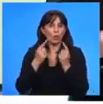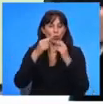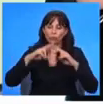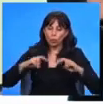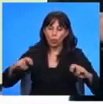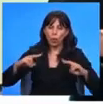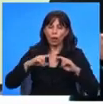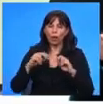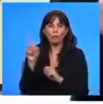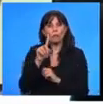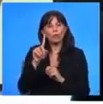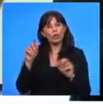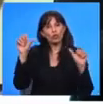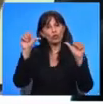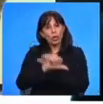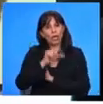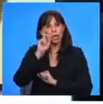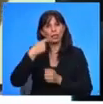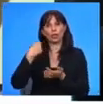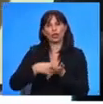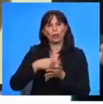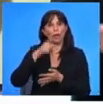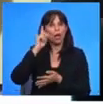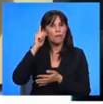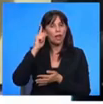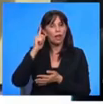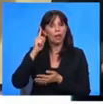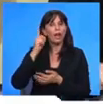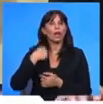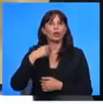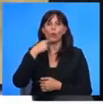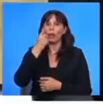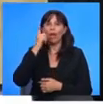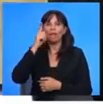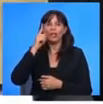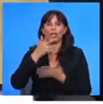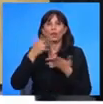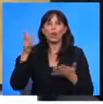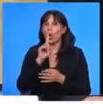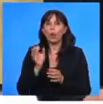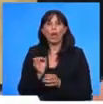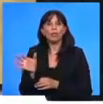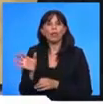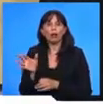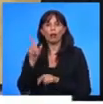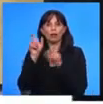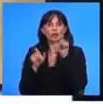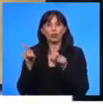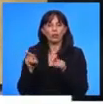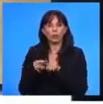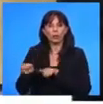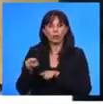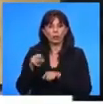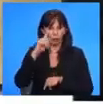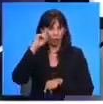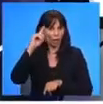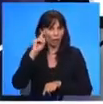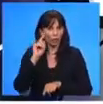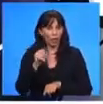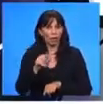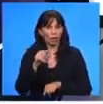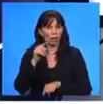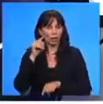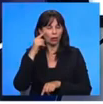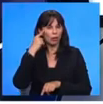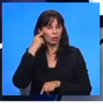מי ששגע צריך לשלם, אבל, ואני אומר אבל גדול, לא צריך להדיח אנשים כאלה. הרמטכ"ל שגה? אני